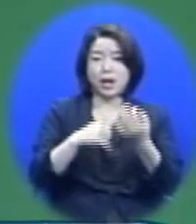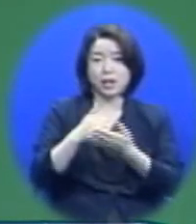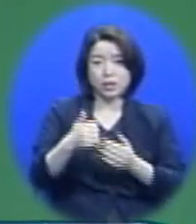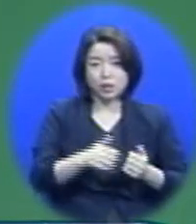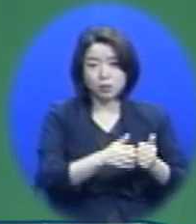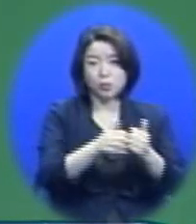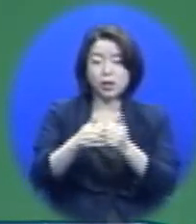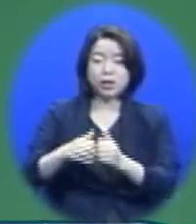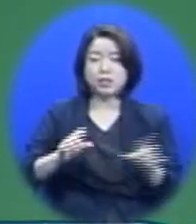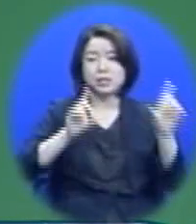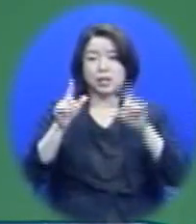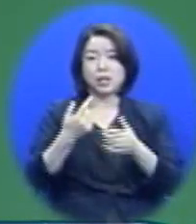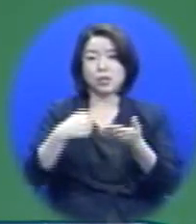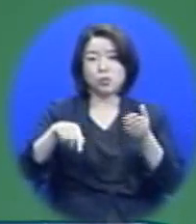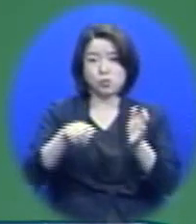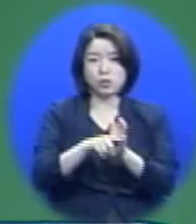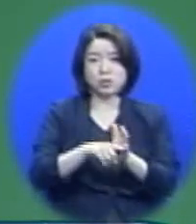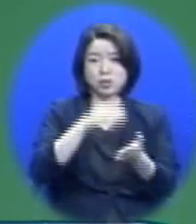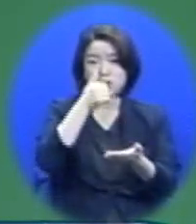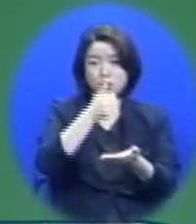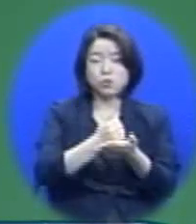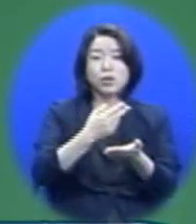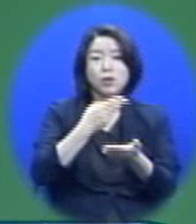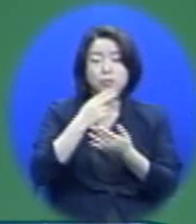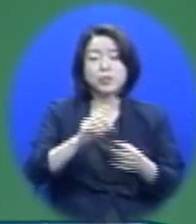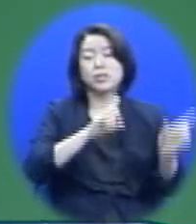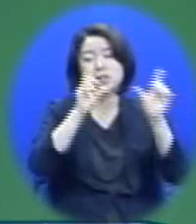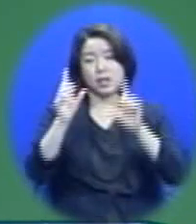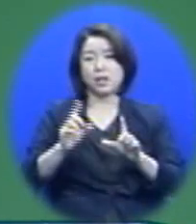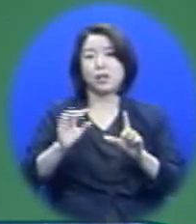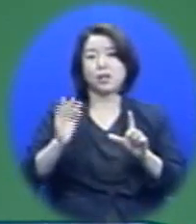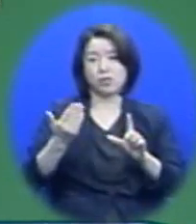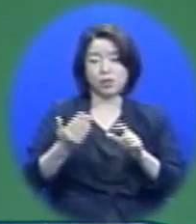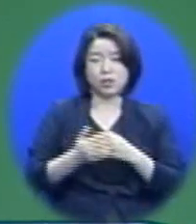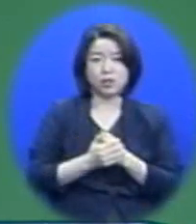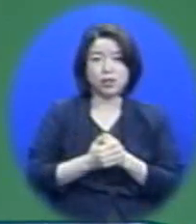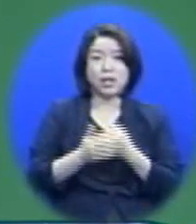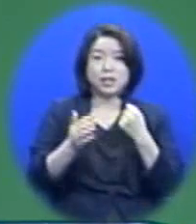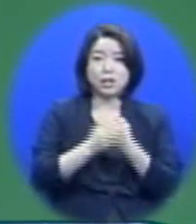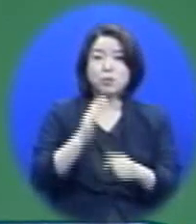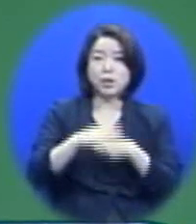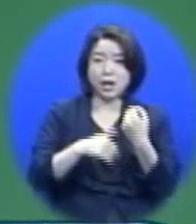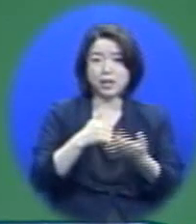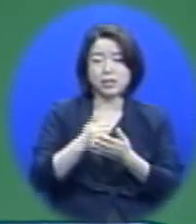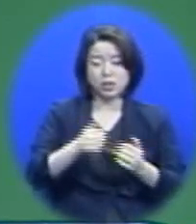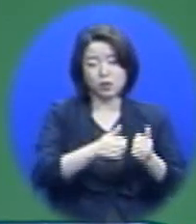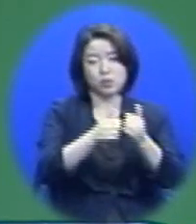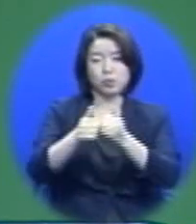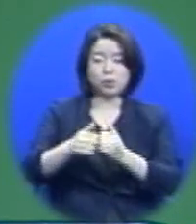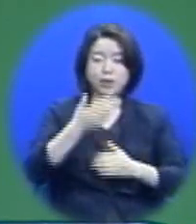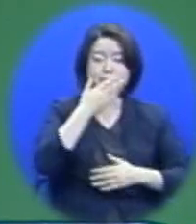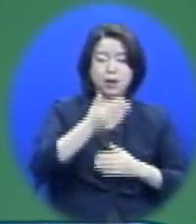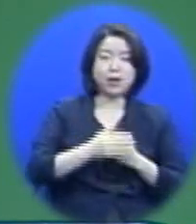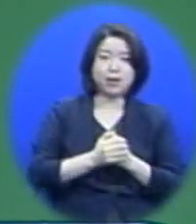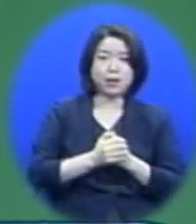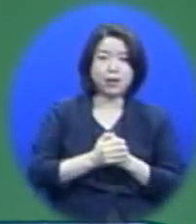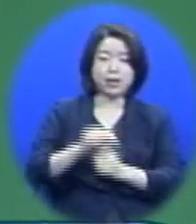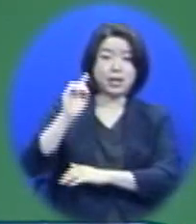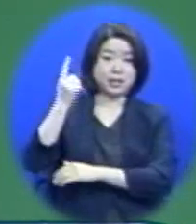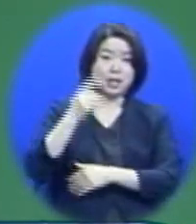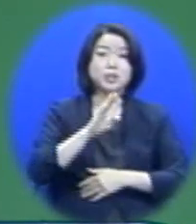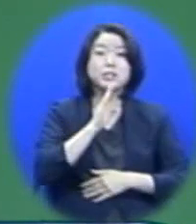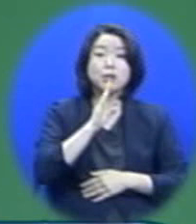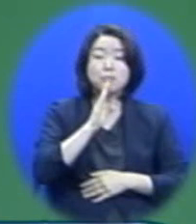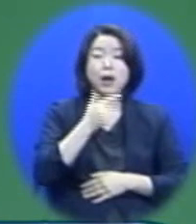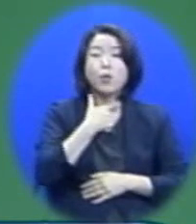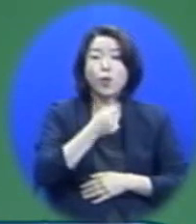삶을 살려면 흠 없는 삶을 살아야 하잖아요. 그래야 하나님과 동행하잖아요. 다윗이 정말